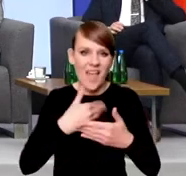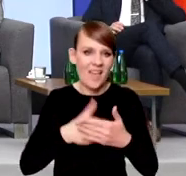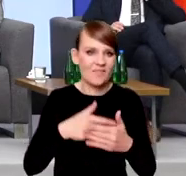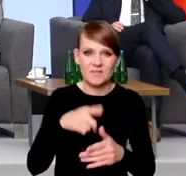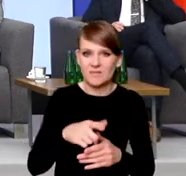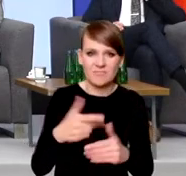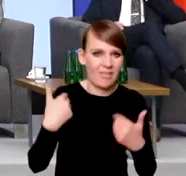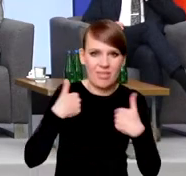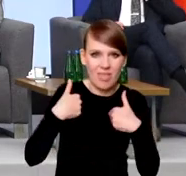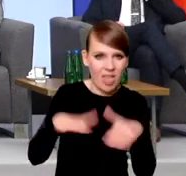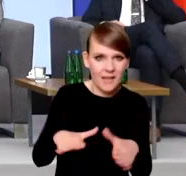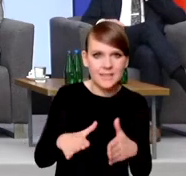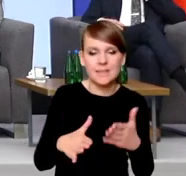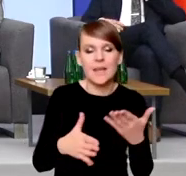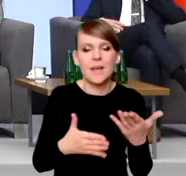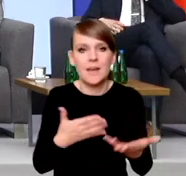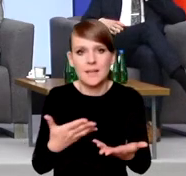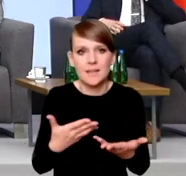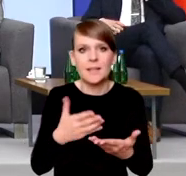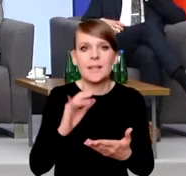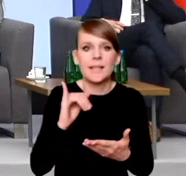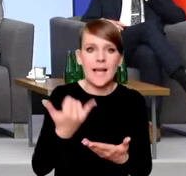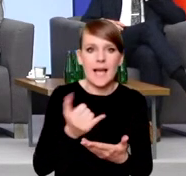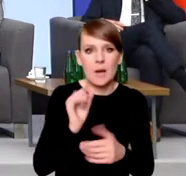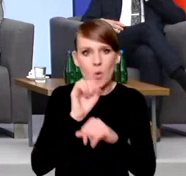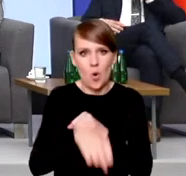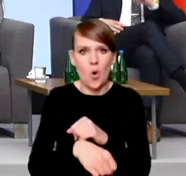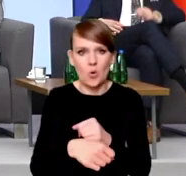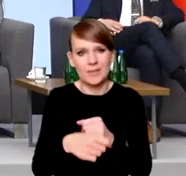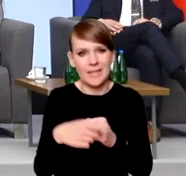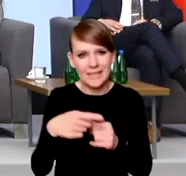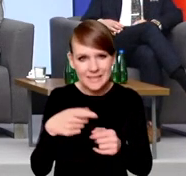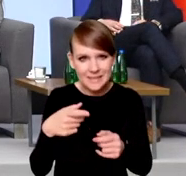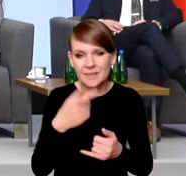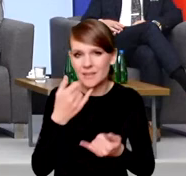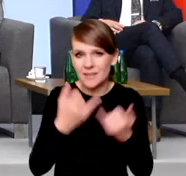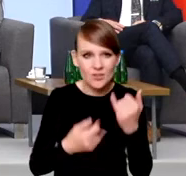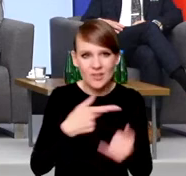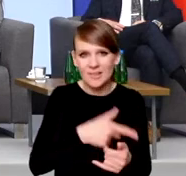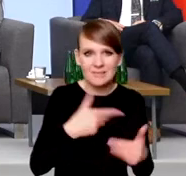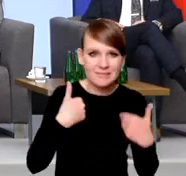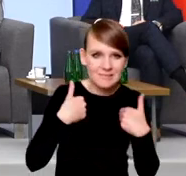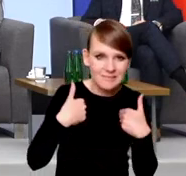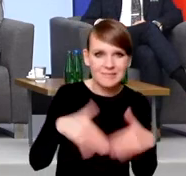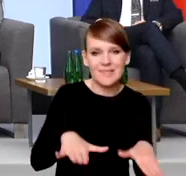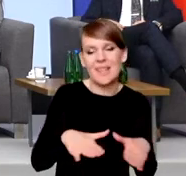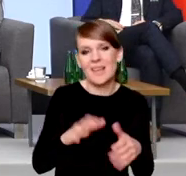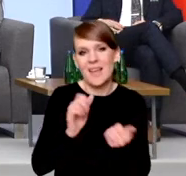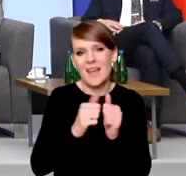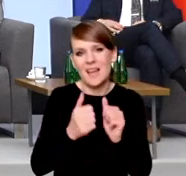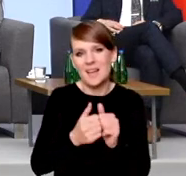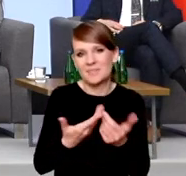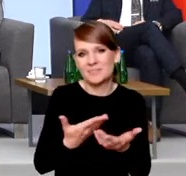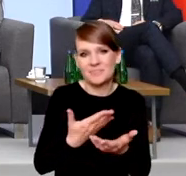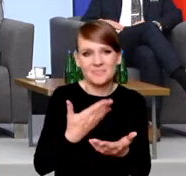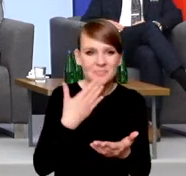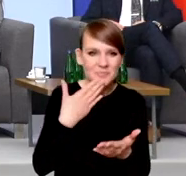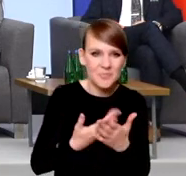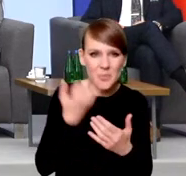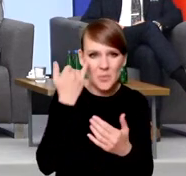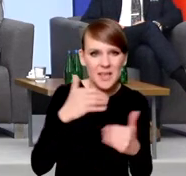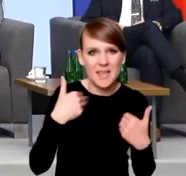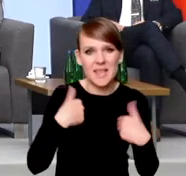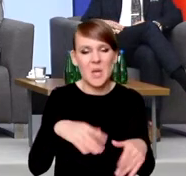Wachowiaka. Do wprowadzenia zmian w przypadku niechęci, przyznania się do błędów, ponoszenia odpowiedzialności za